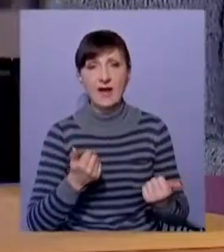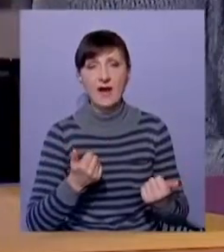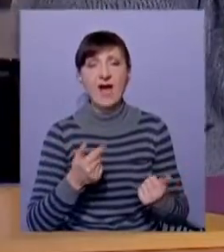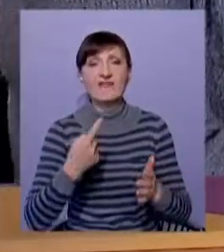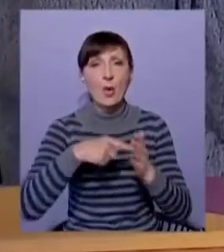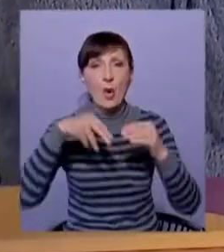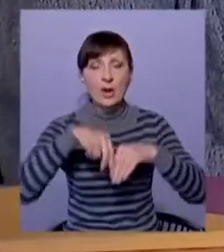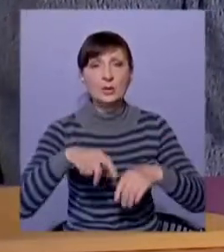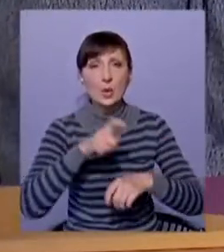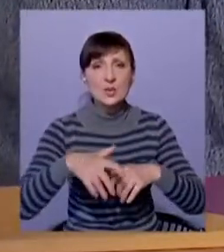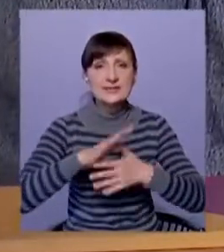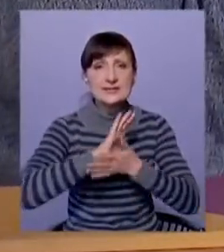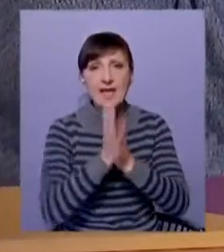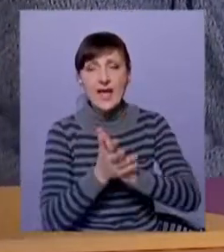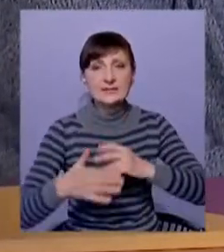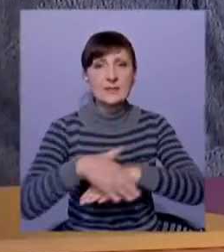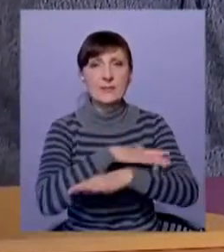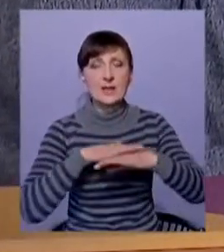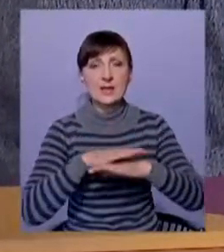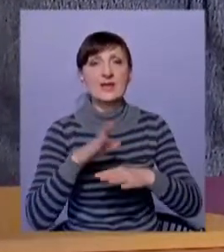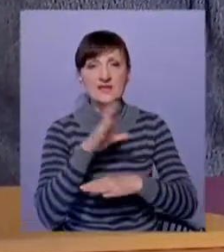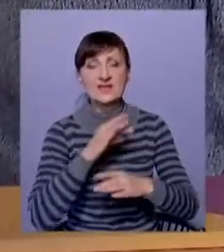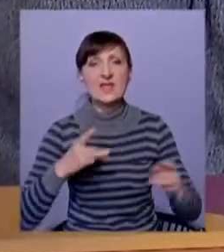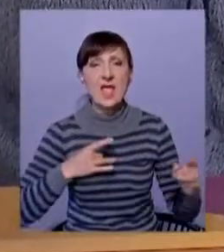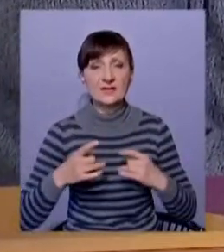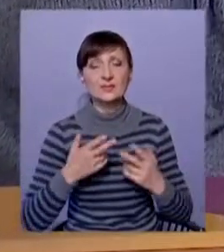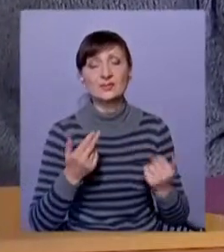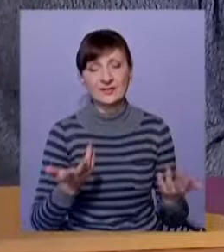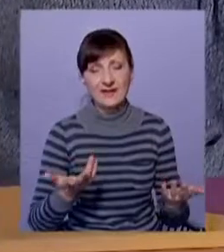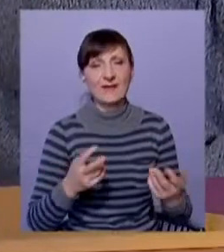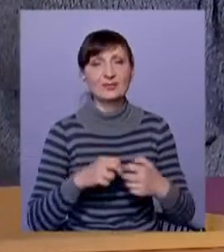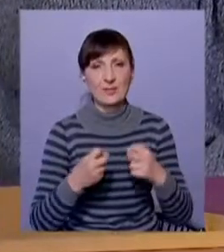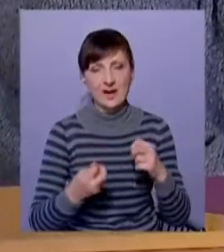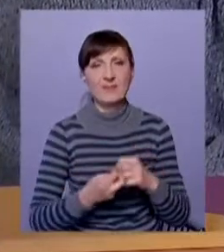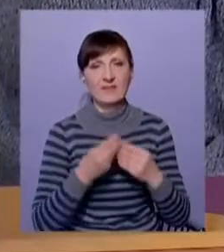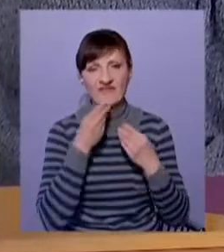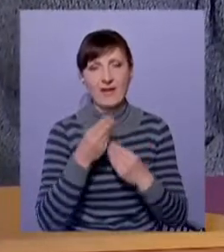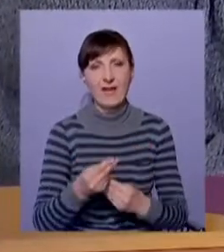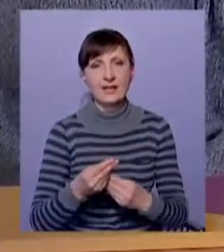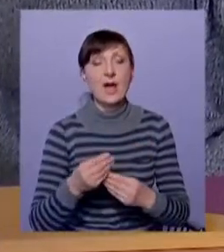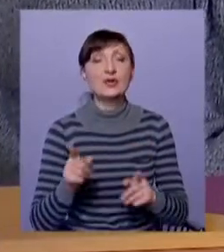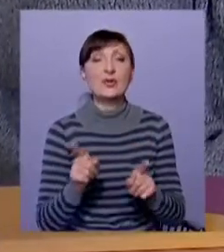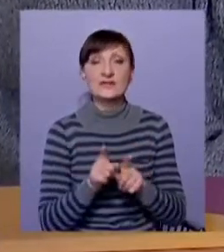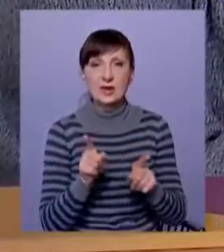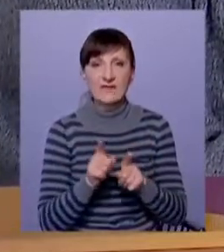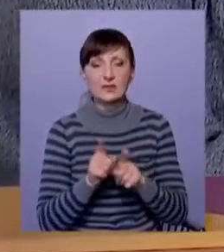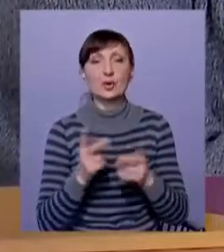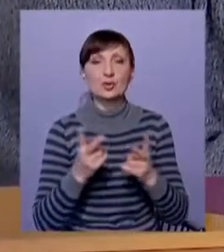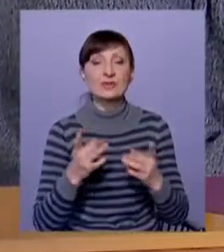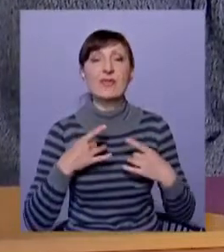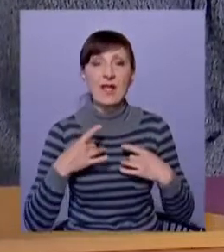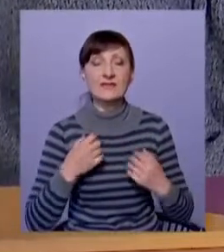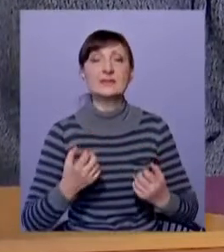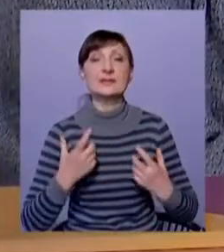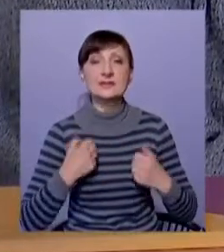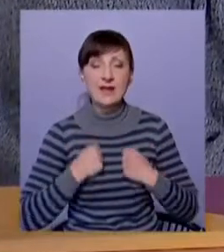есть скученность. Быстротечность событий. Да. Вот это тоже, конечно, влияет. Но в любом случае нужно нервы